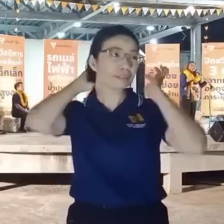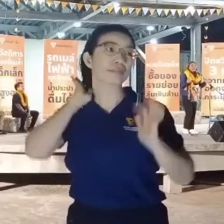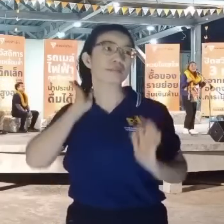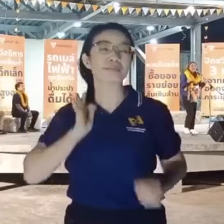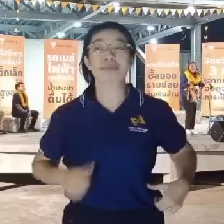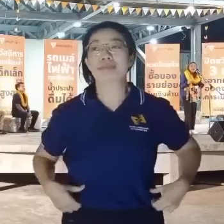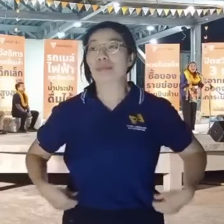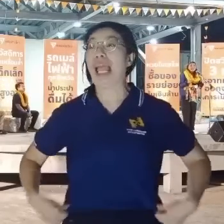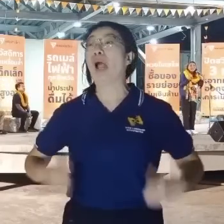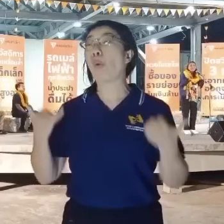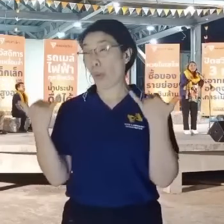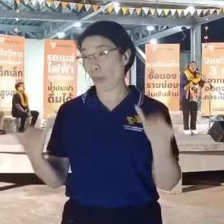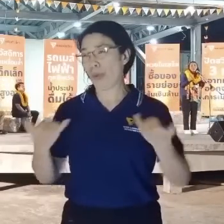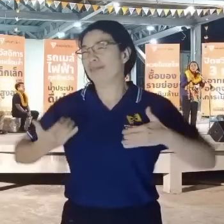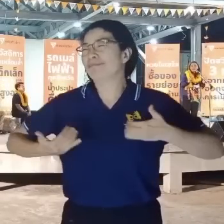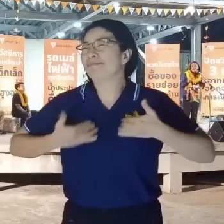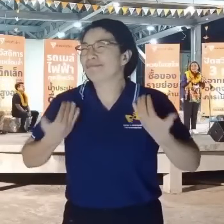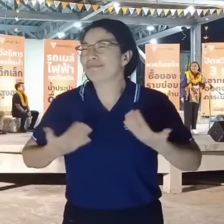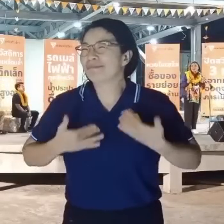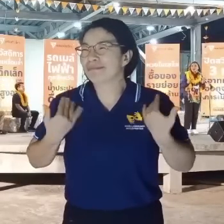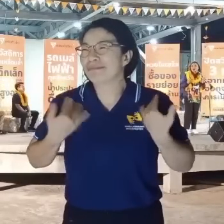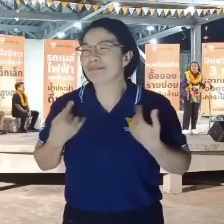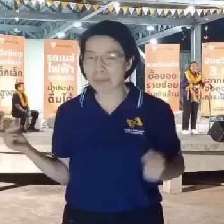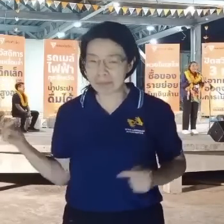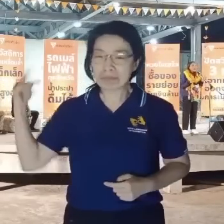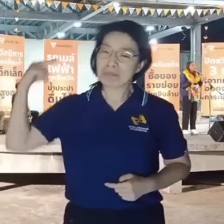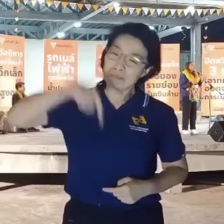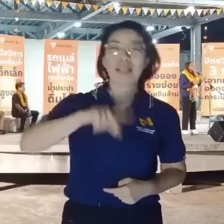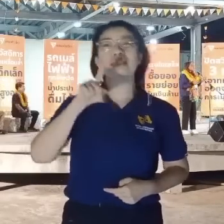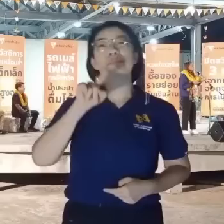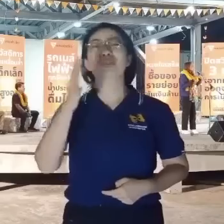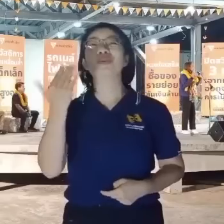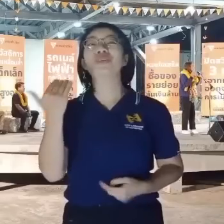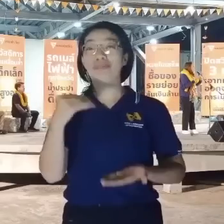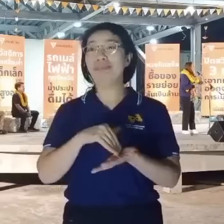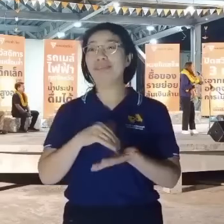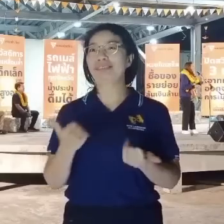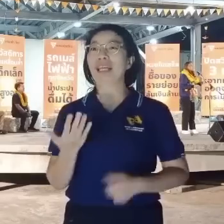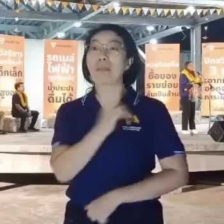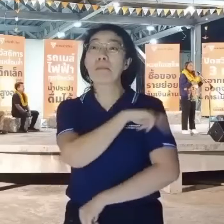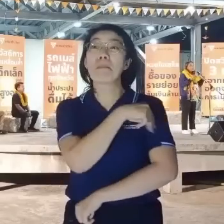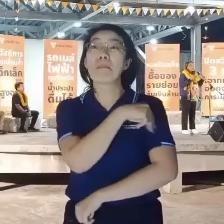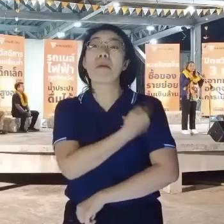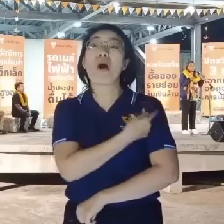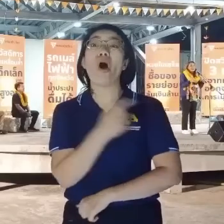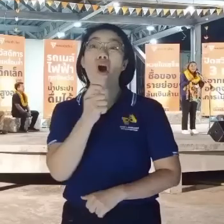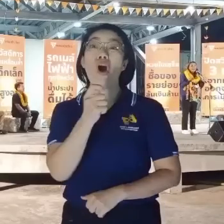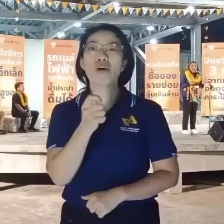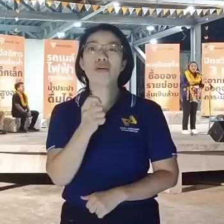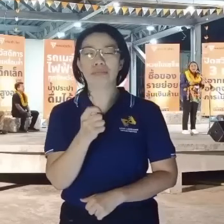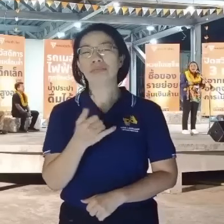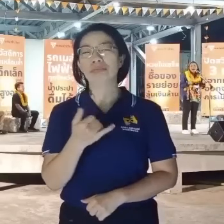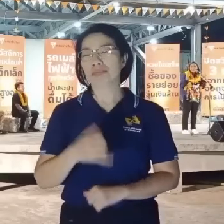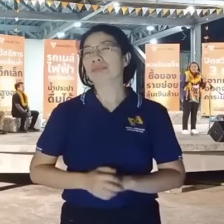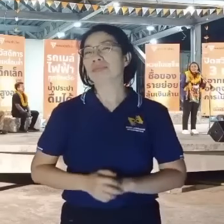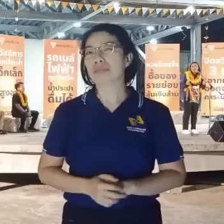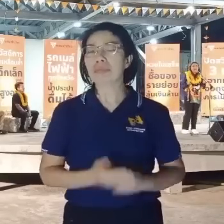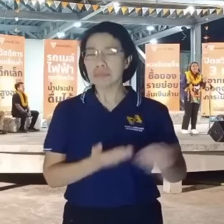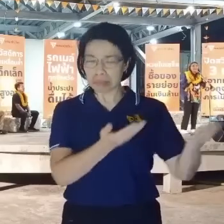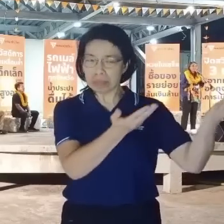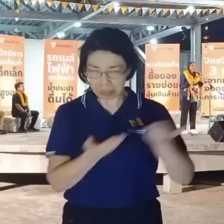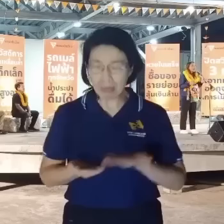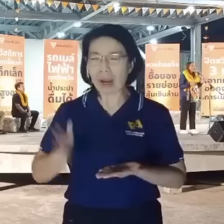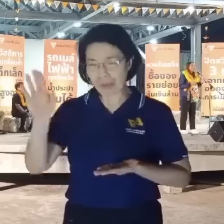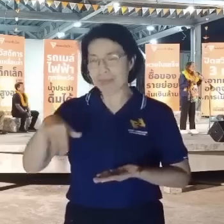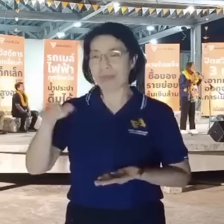วันนี้ดีใจมากที่ได้กลับมาเยือนพิษณุโลกอีกครั้งเมื่อหมออ๋องปฏิพัฒน์สันติพาดาเชิญชวน